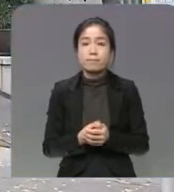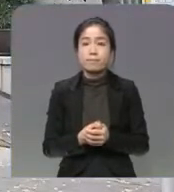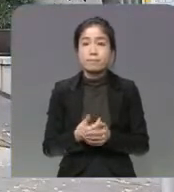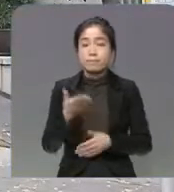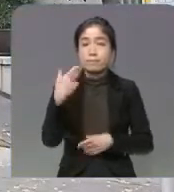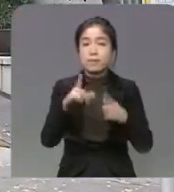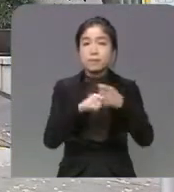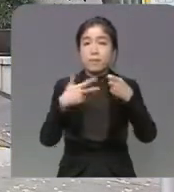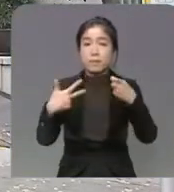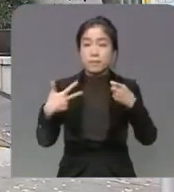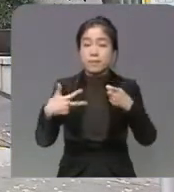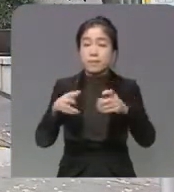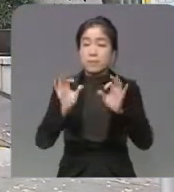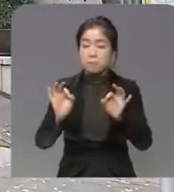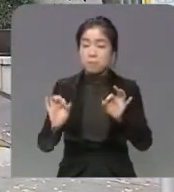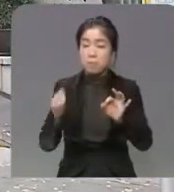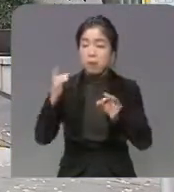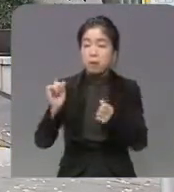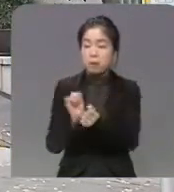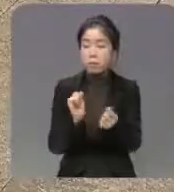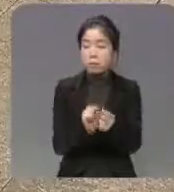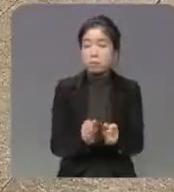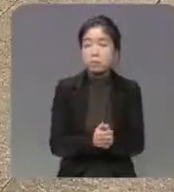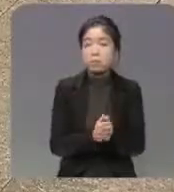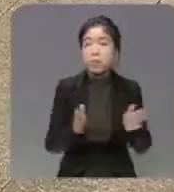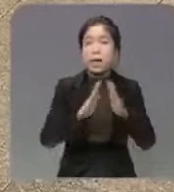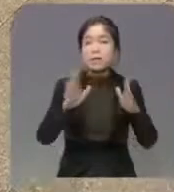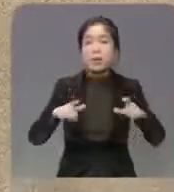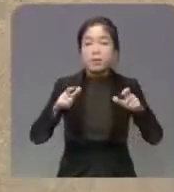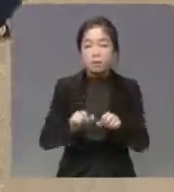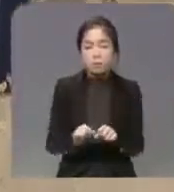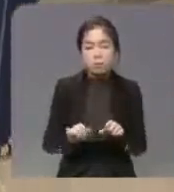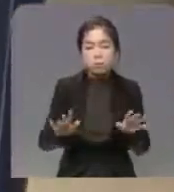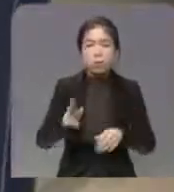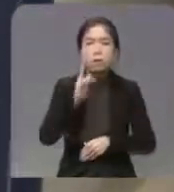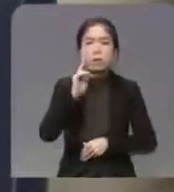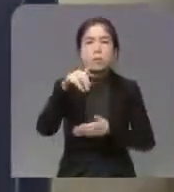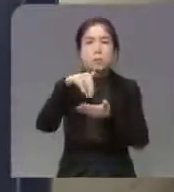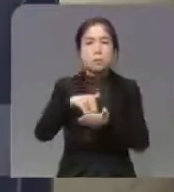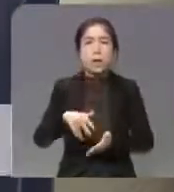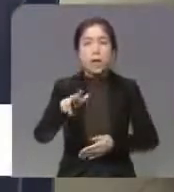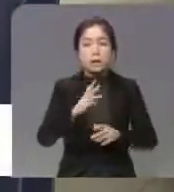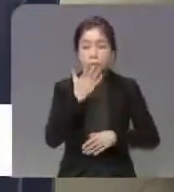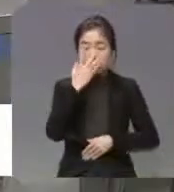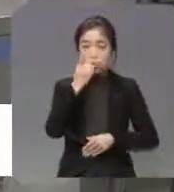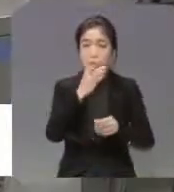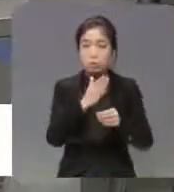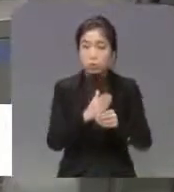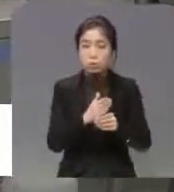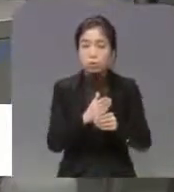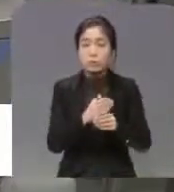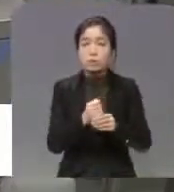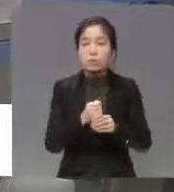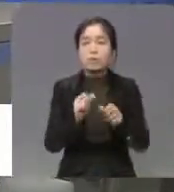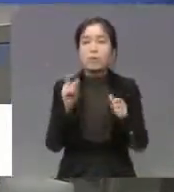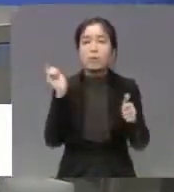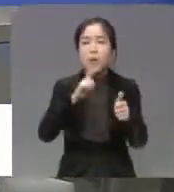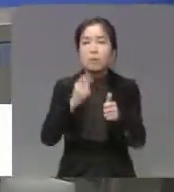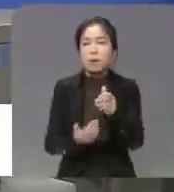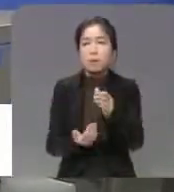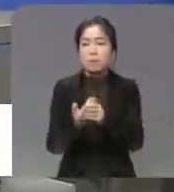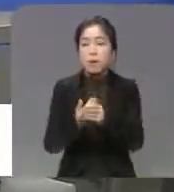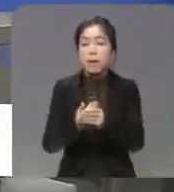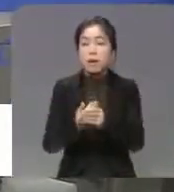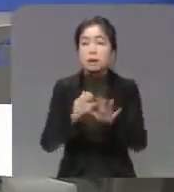지난 7일 은행발 연쇄 감염을 시작으로 전남의 확산세가 심각합니다. 순천을 중심으로 확진자가 속출하고 있고 아직